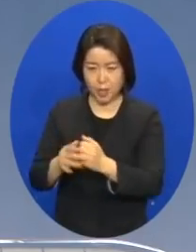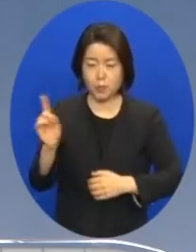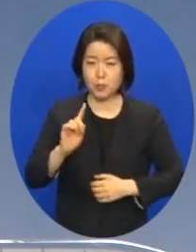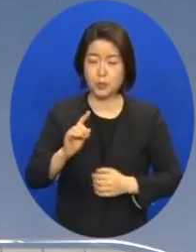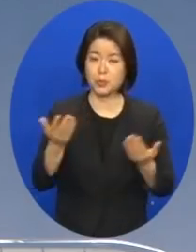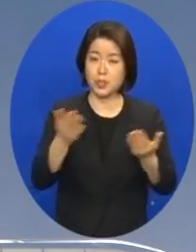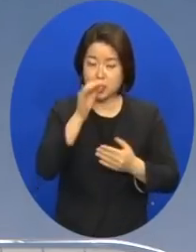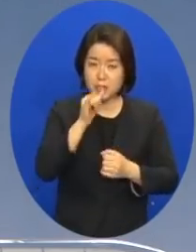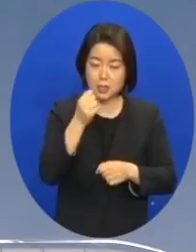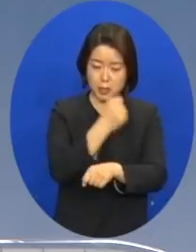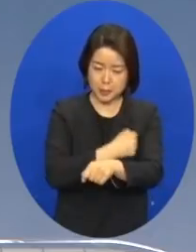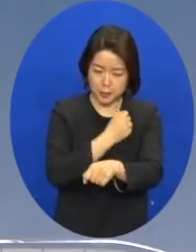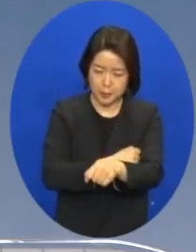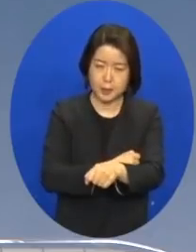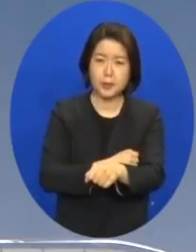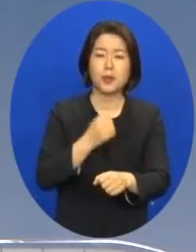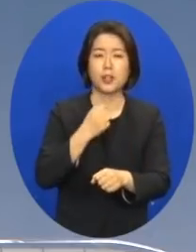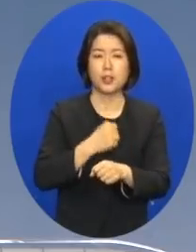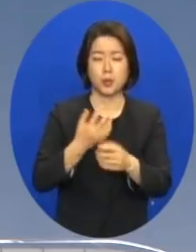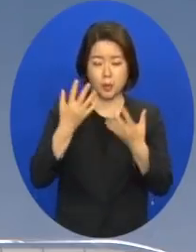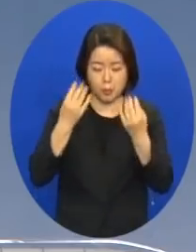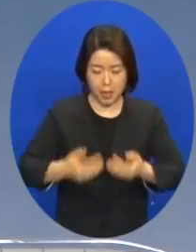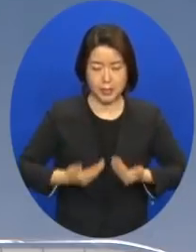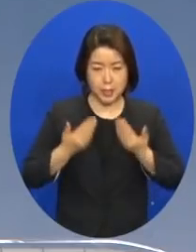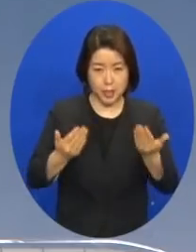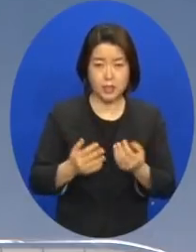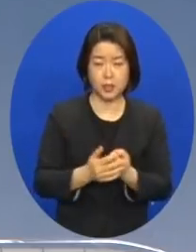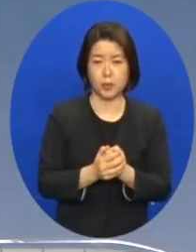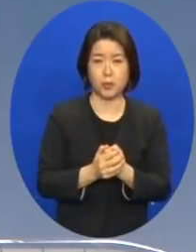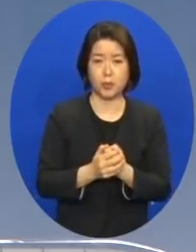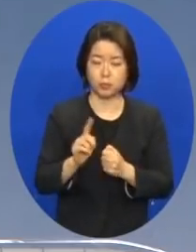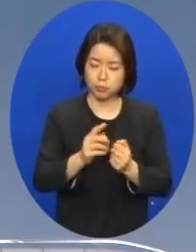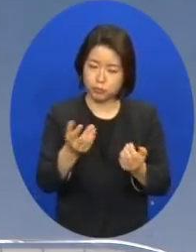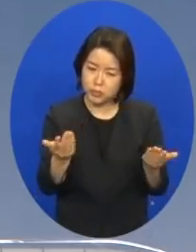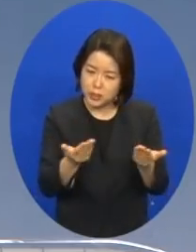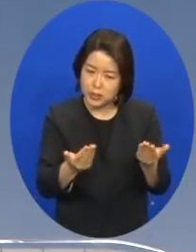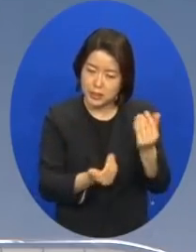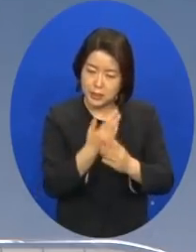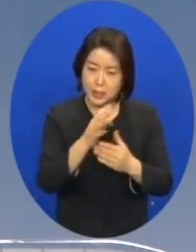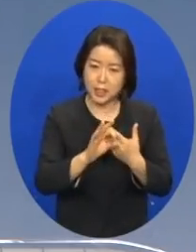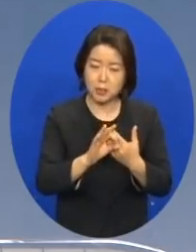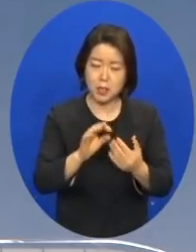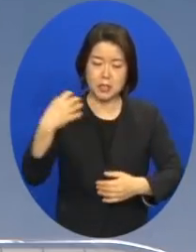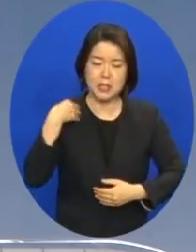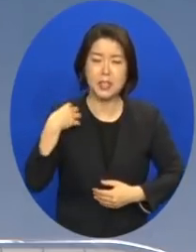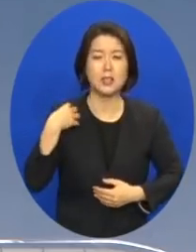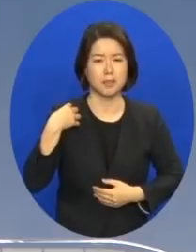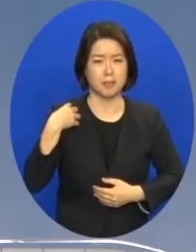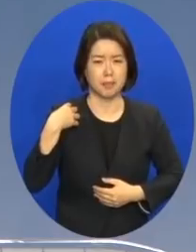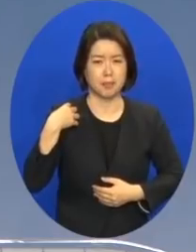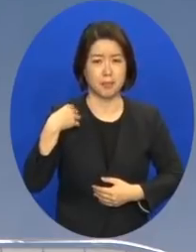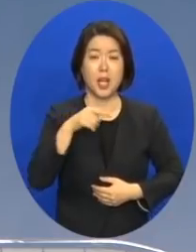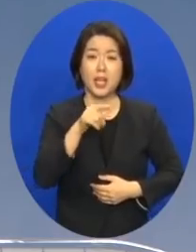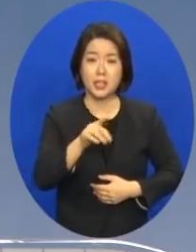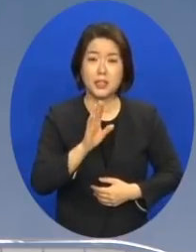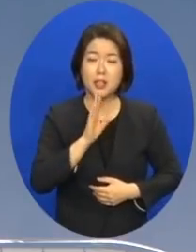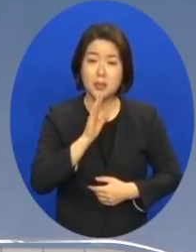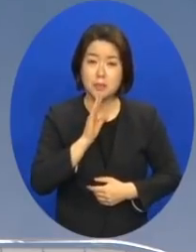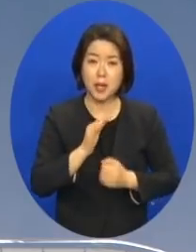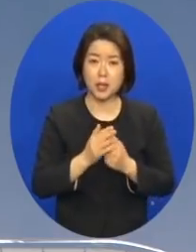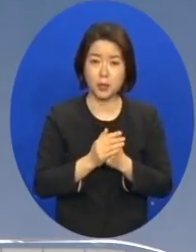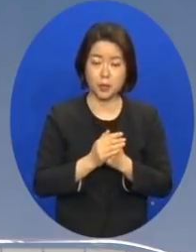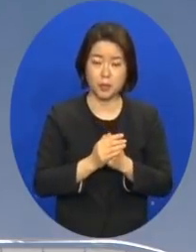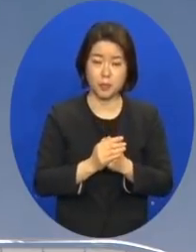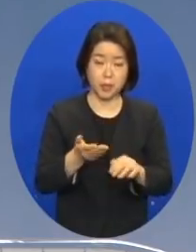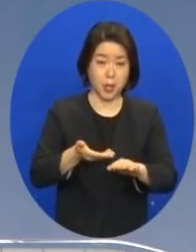제일 헌신 많이 해야 되고 무슨 문제가 있으면 책임은 또 자기가 져야 되는 겁니다. 그게 바로